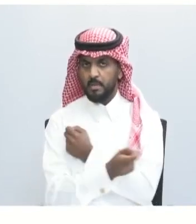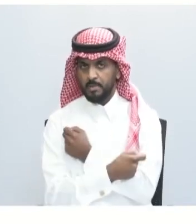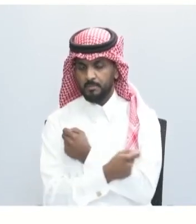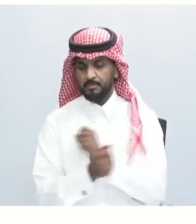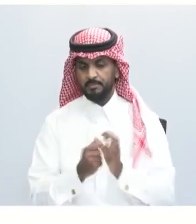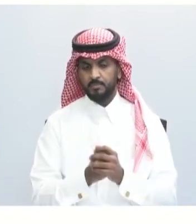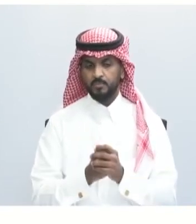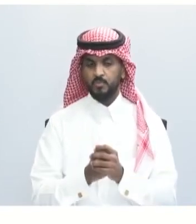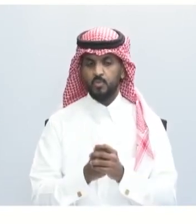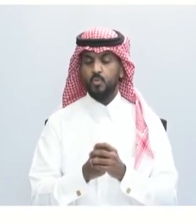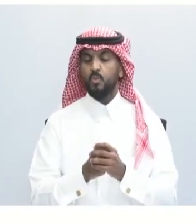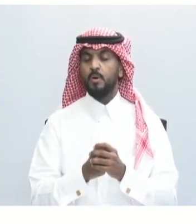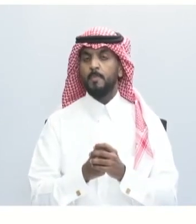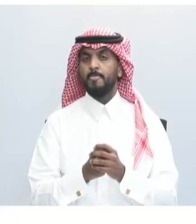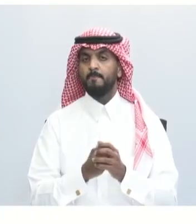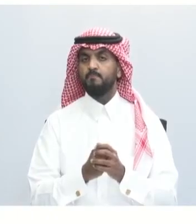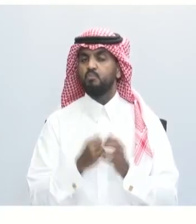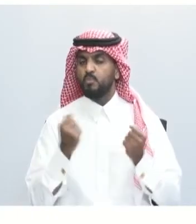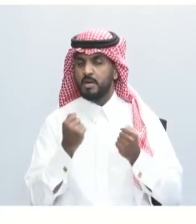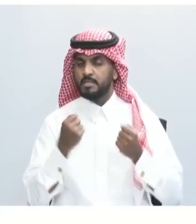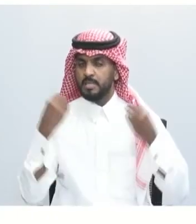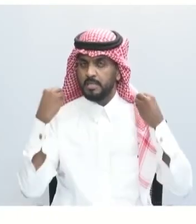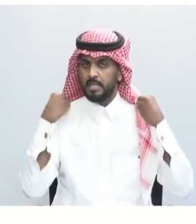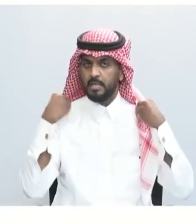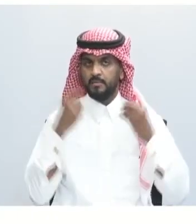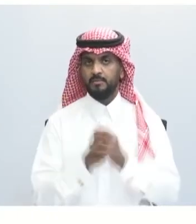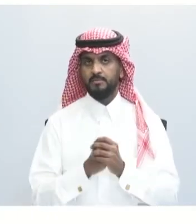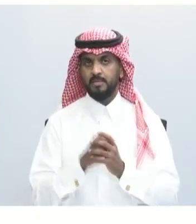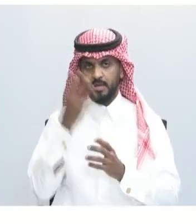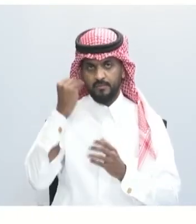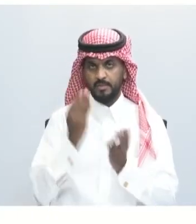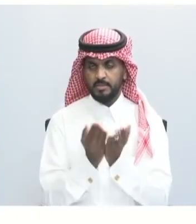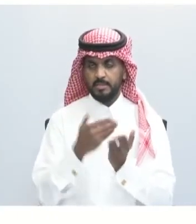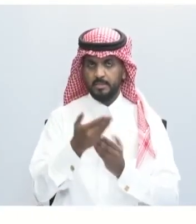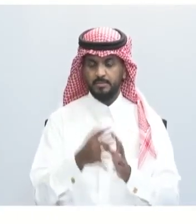ممارسه الرياضه ونتعرف عليها الحصه القادمه